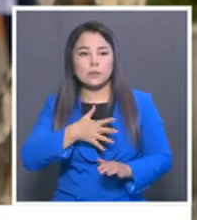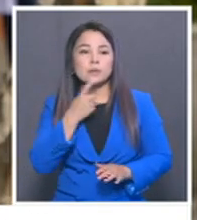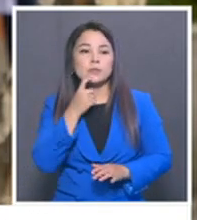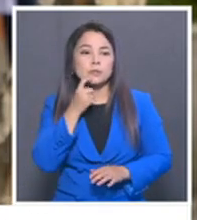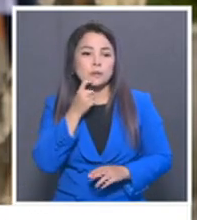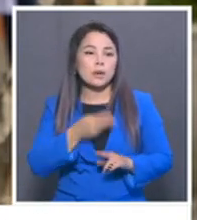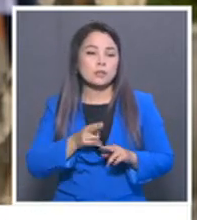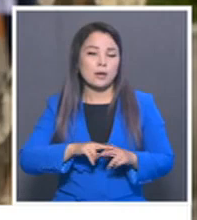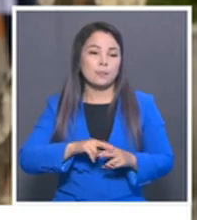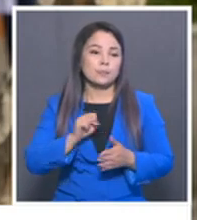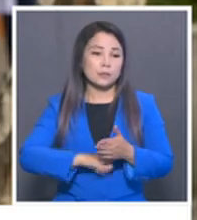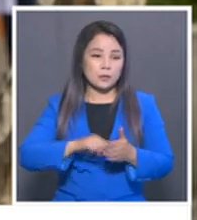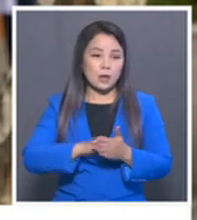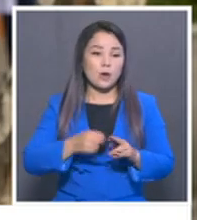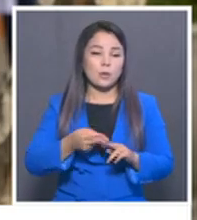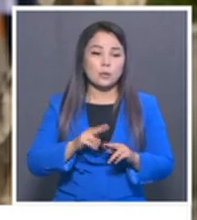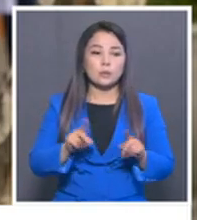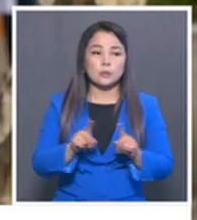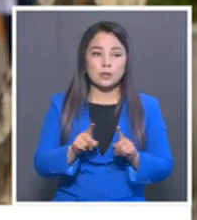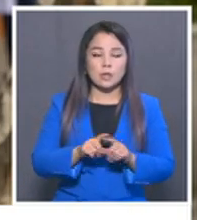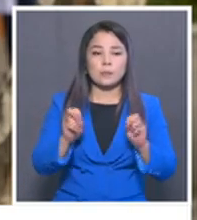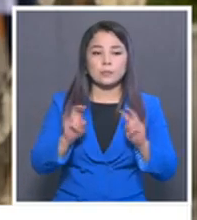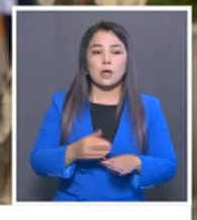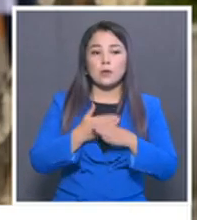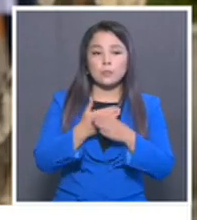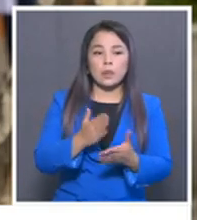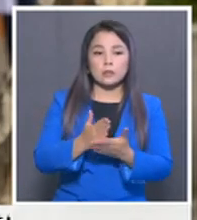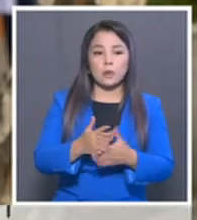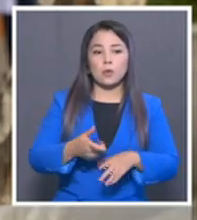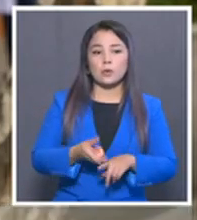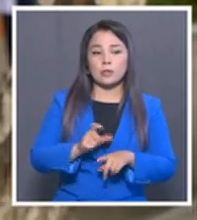қабынуына байланысты. Сондықтан да осы концентраттар өте жақсы